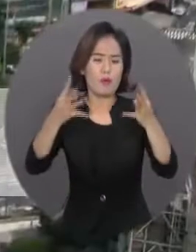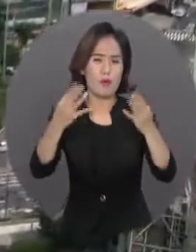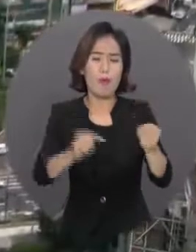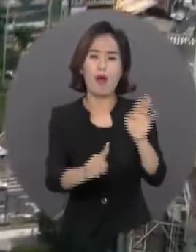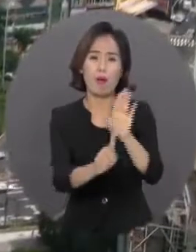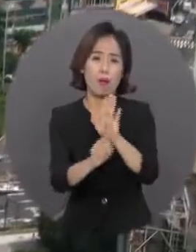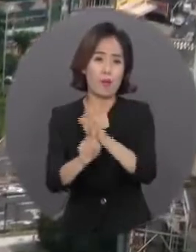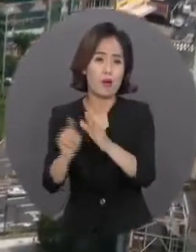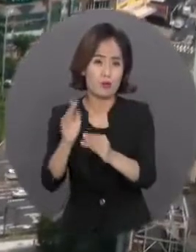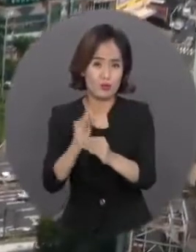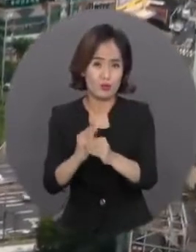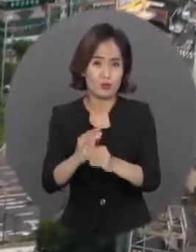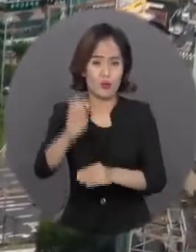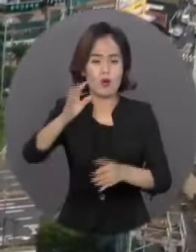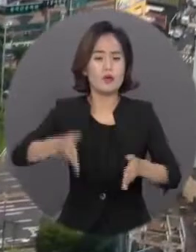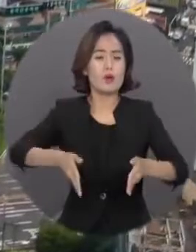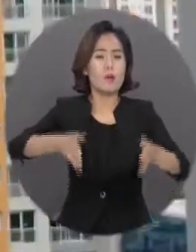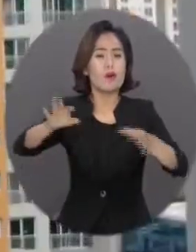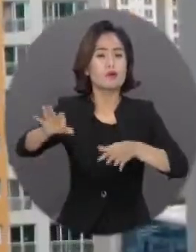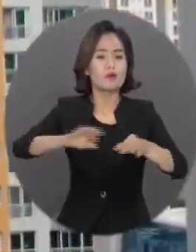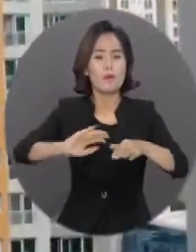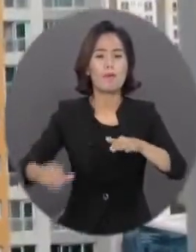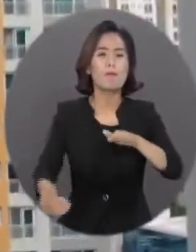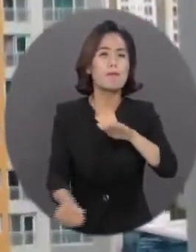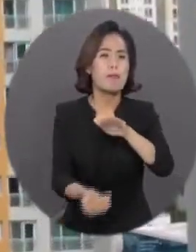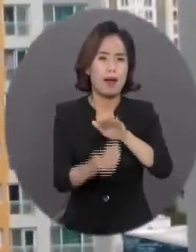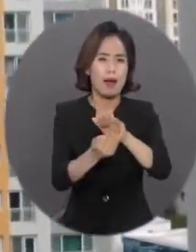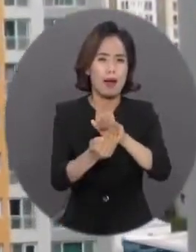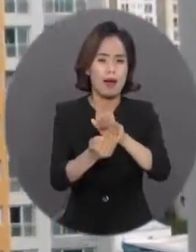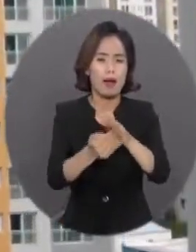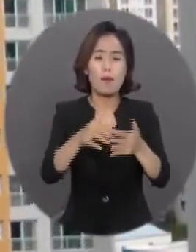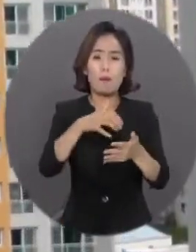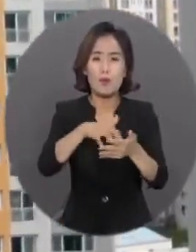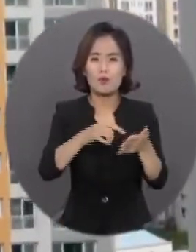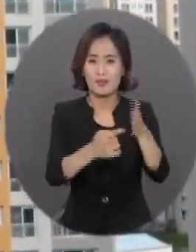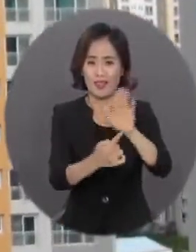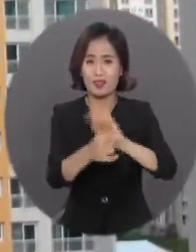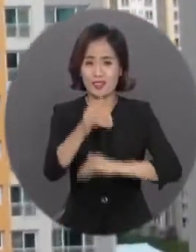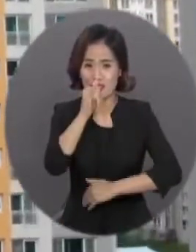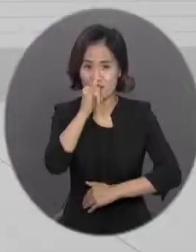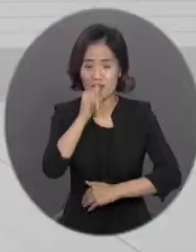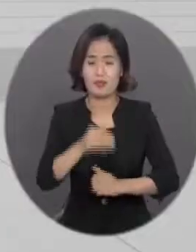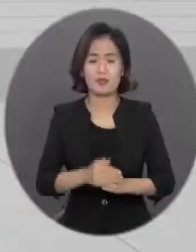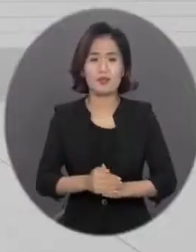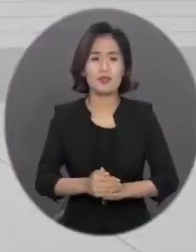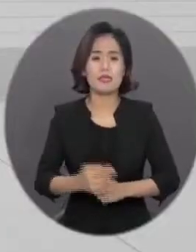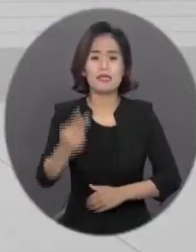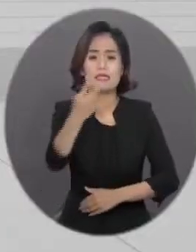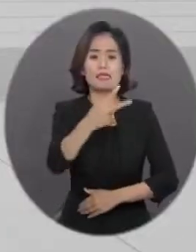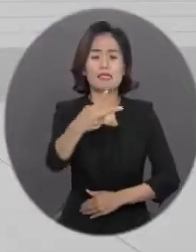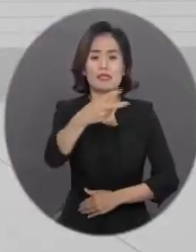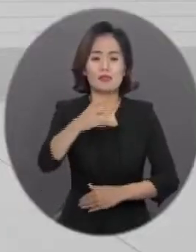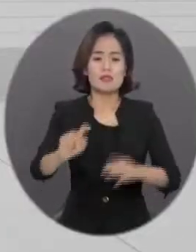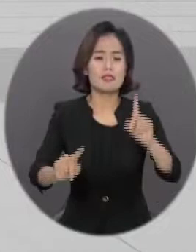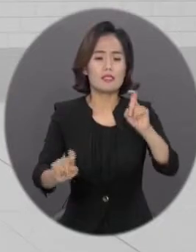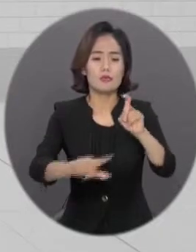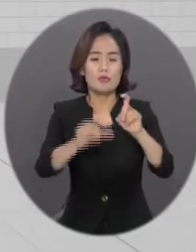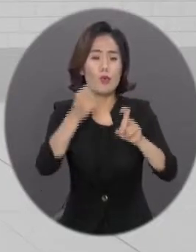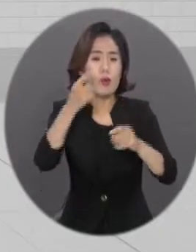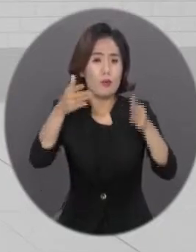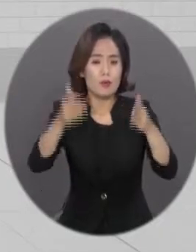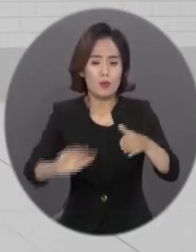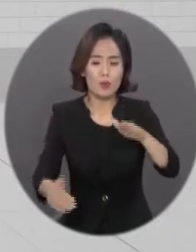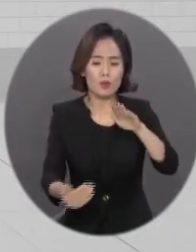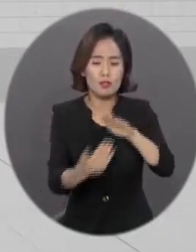있거든요. 광주의 아파트 시장이 최고점을 찍었다는 지표는 또 있습니다. 지난 2020년 11월 한 달